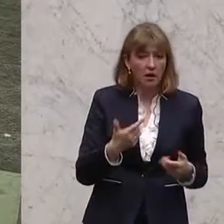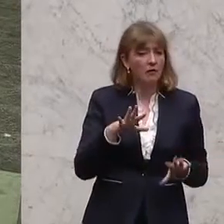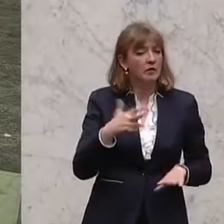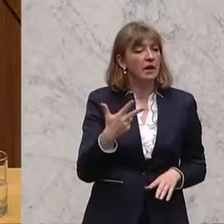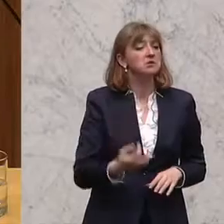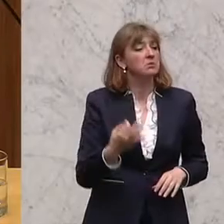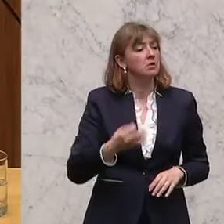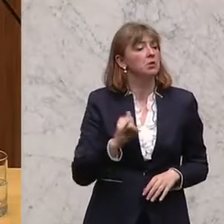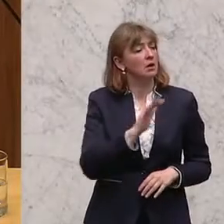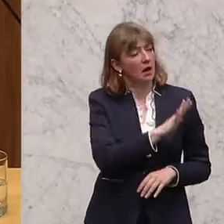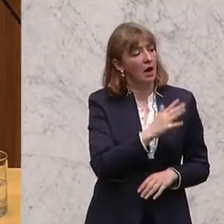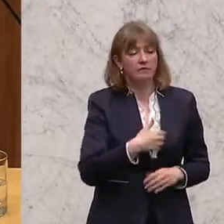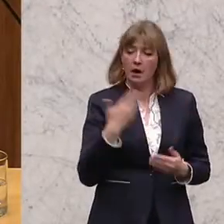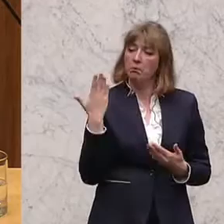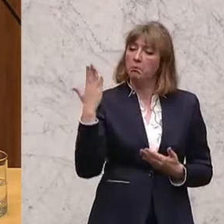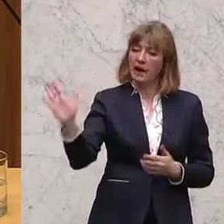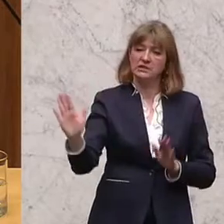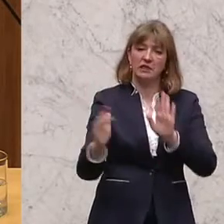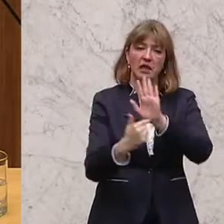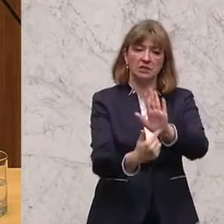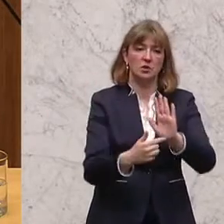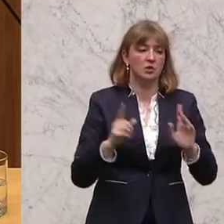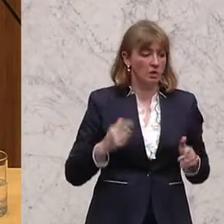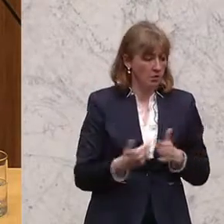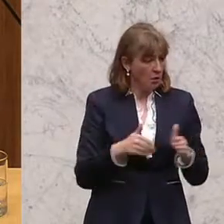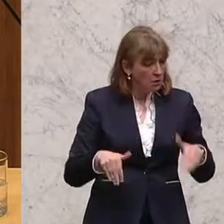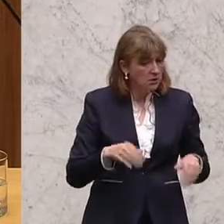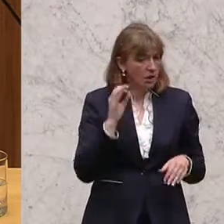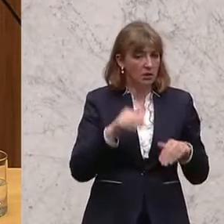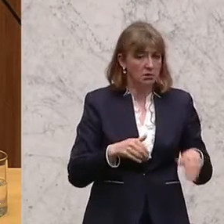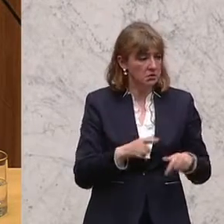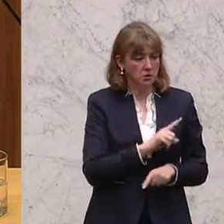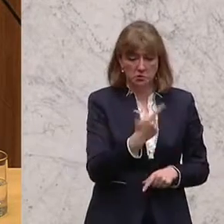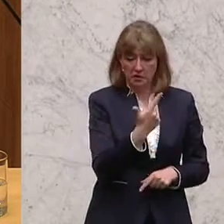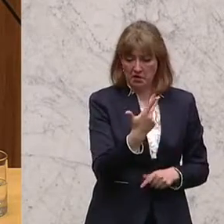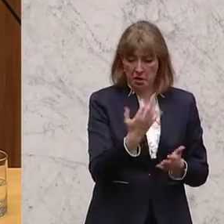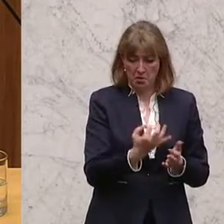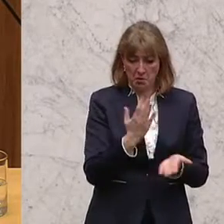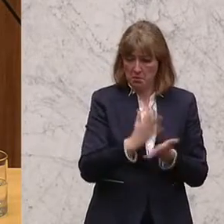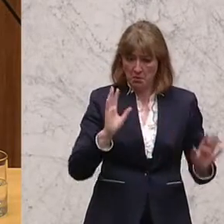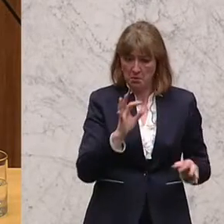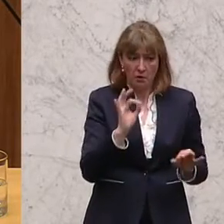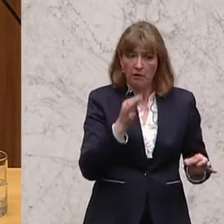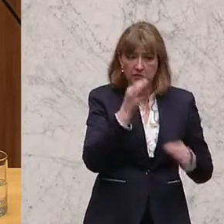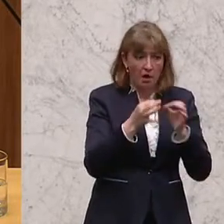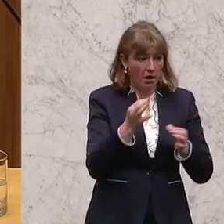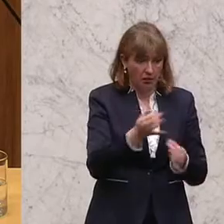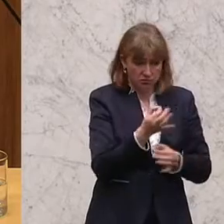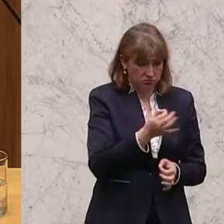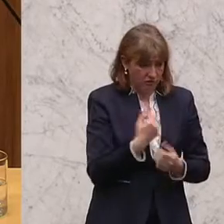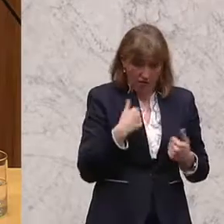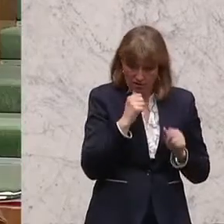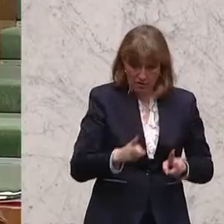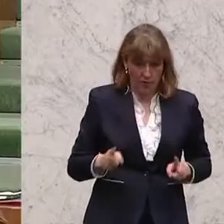35 Minuten von Ihrer Seite Präsentation, aber die neuen Ministerinnen und Minister hatten jeweils 2-3 Minuten. Wir konnten keine Fragen stellen. Und ich glaube, dass das